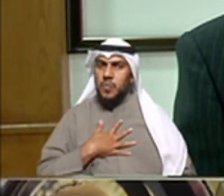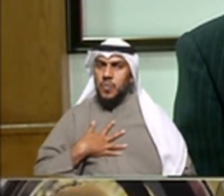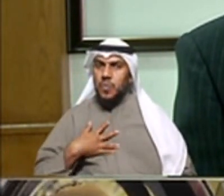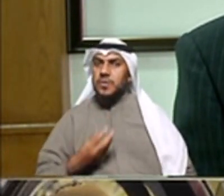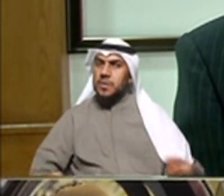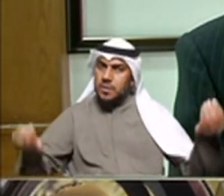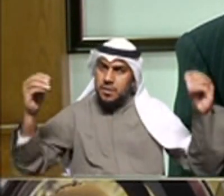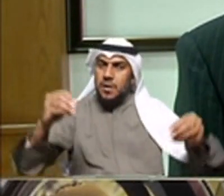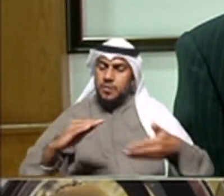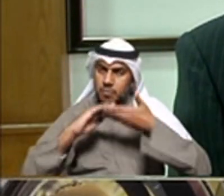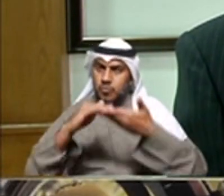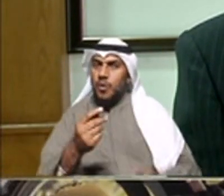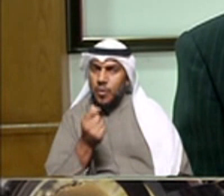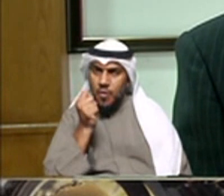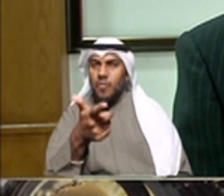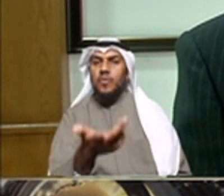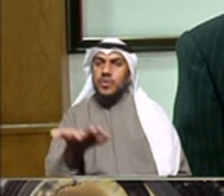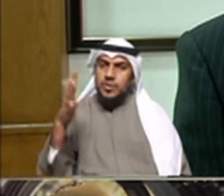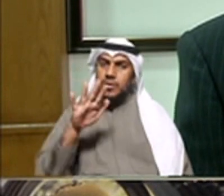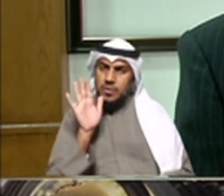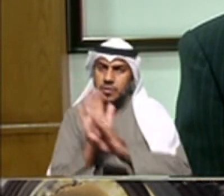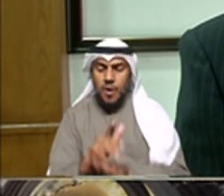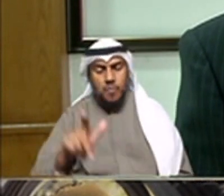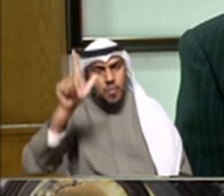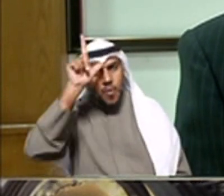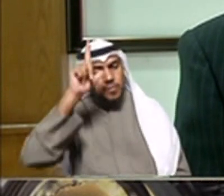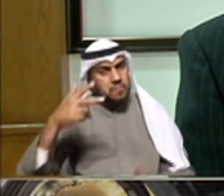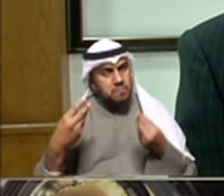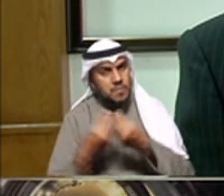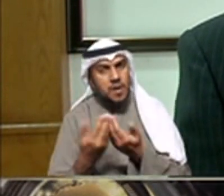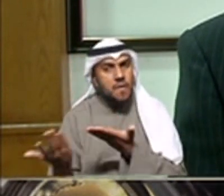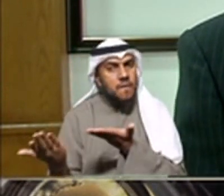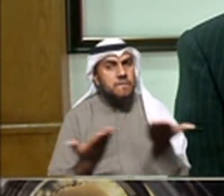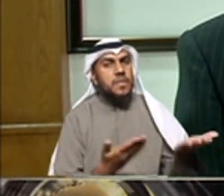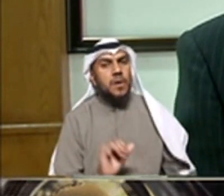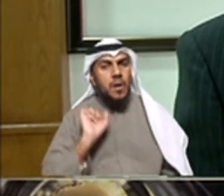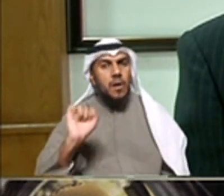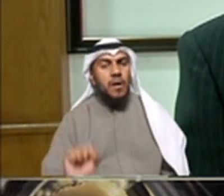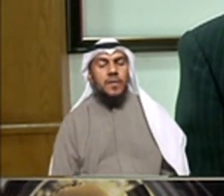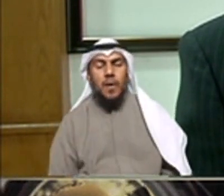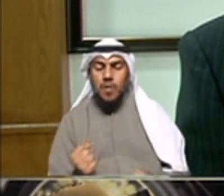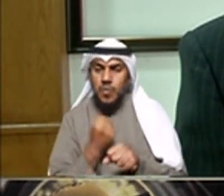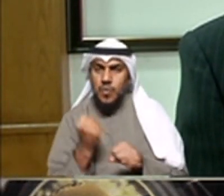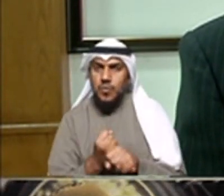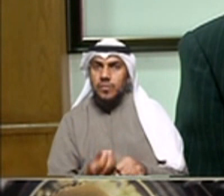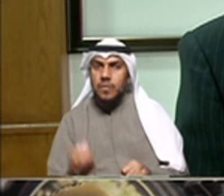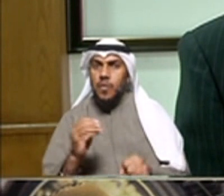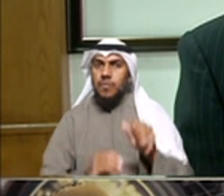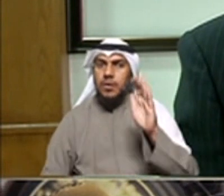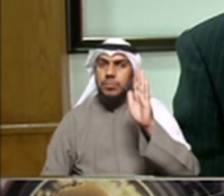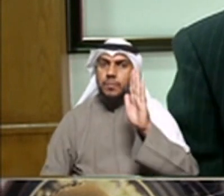إلى المشروع أن الأردن تكون منطقة لوجستية